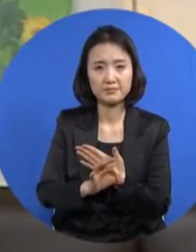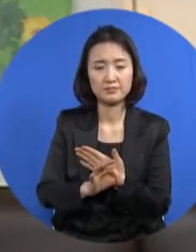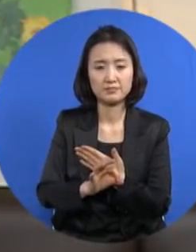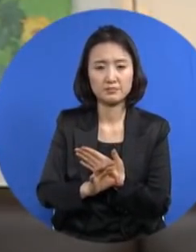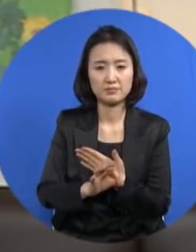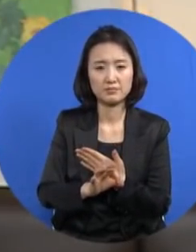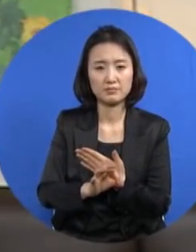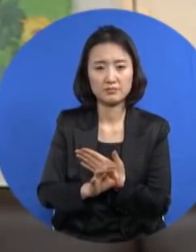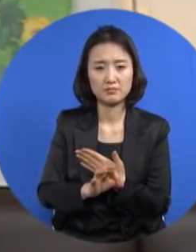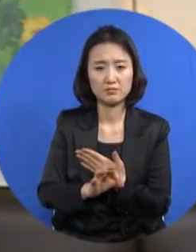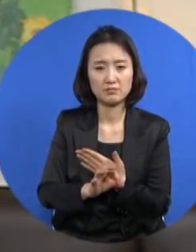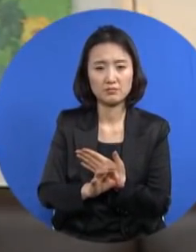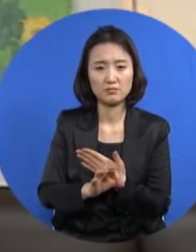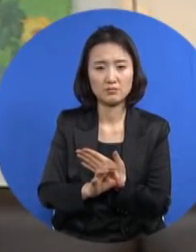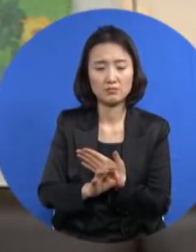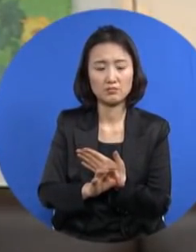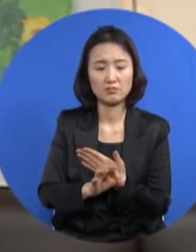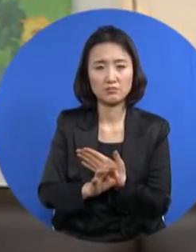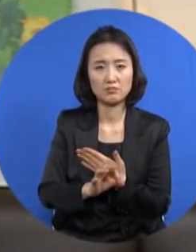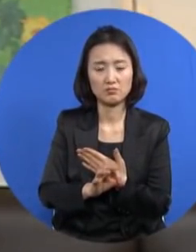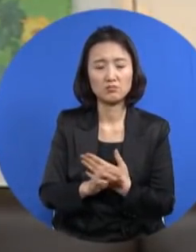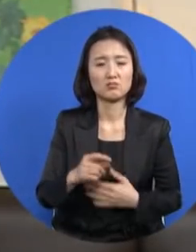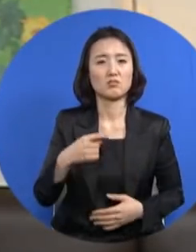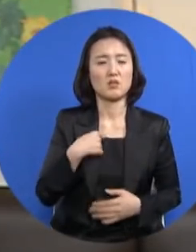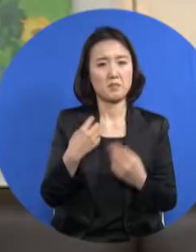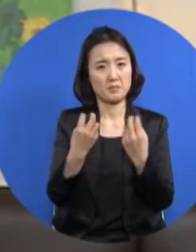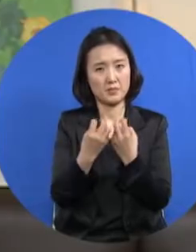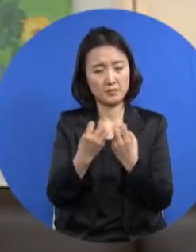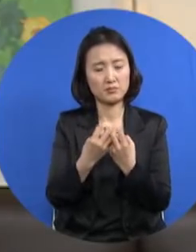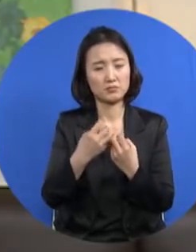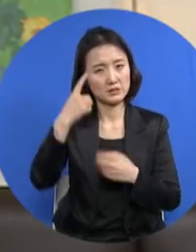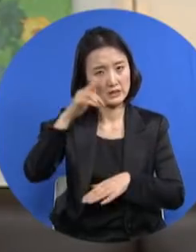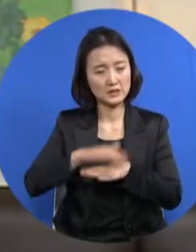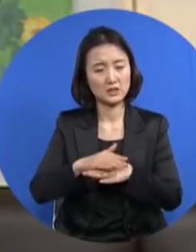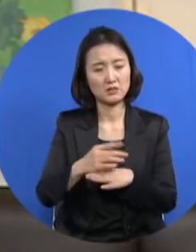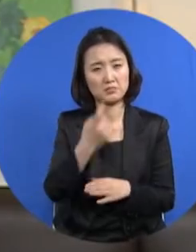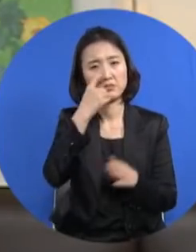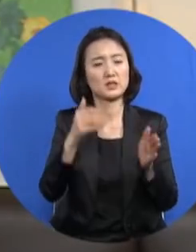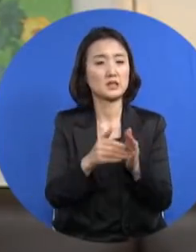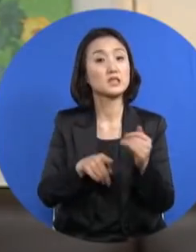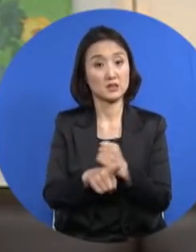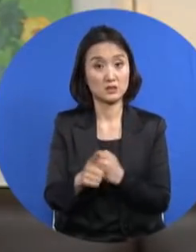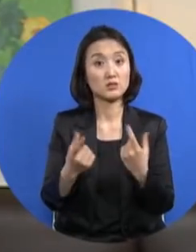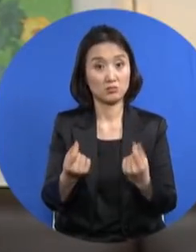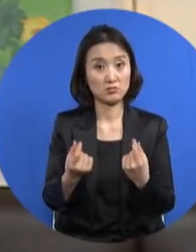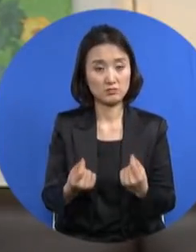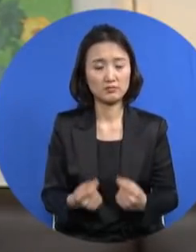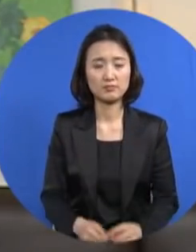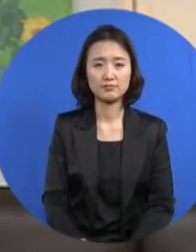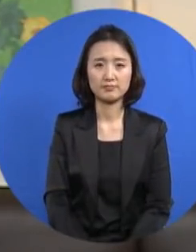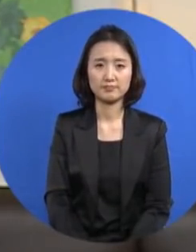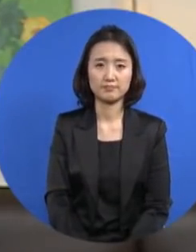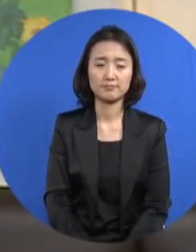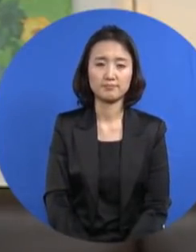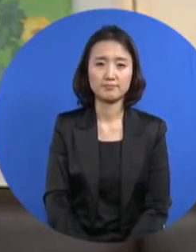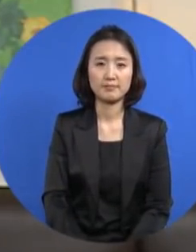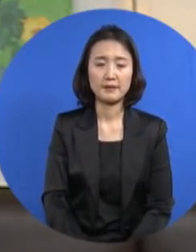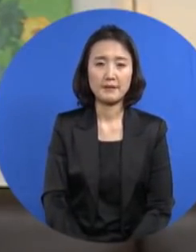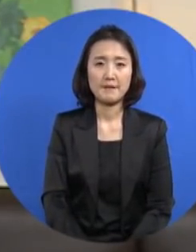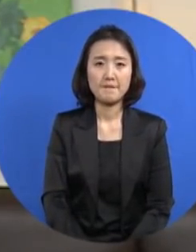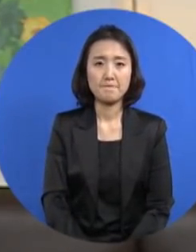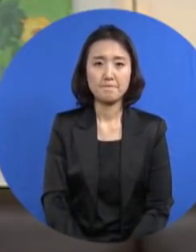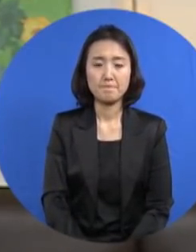이제 그래도 거의 노하우를 알고 있다라고 생각하시면 되고요. 네. 그 다음에 많은